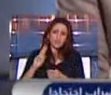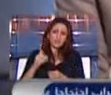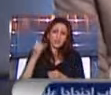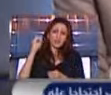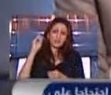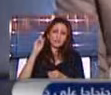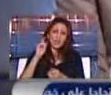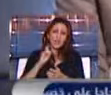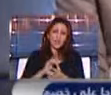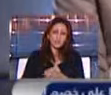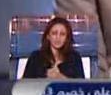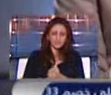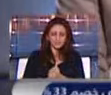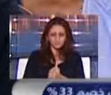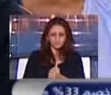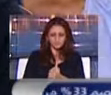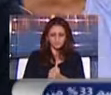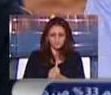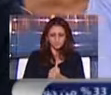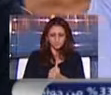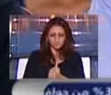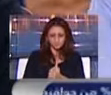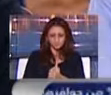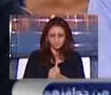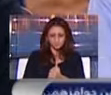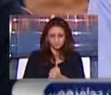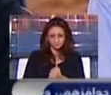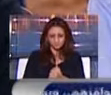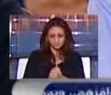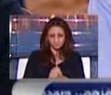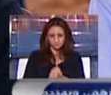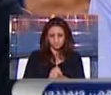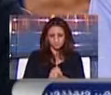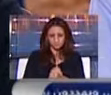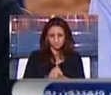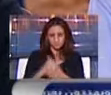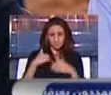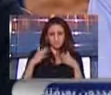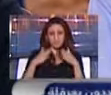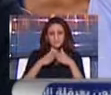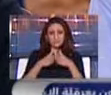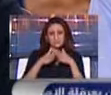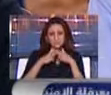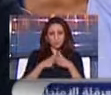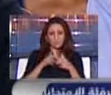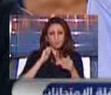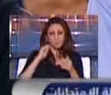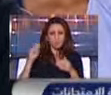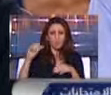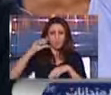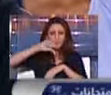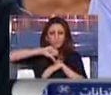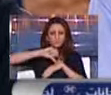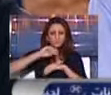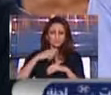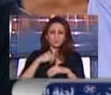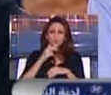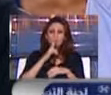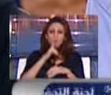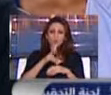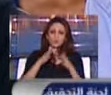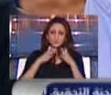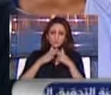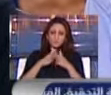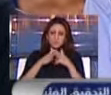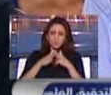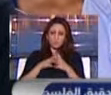لرعايه اسر الشهداء والمصابين؟ للاسف يا استاذ عمرو احنا محافظه السويس غير اي محافظه. انا جاي لحضرتك النهارده وساب السويس